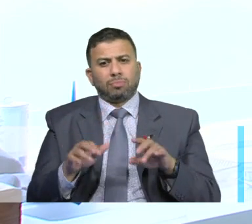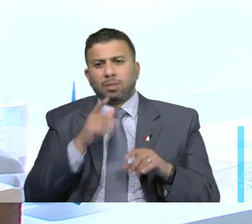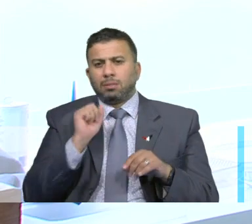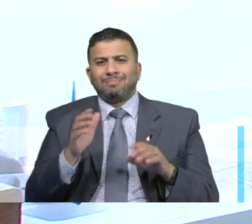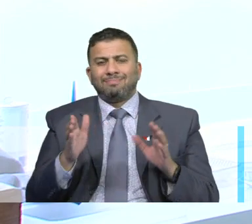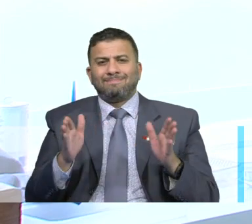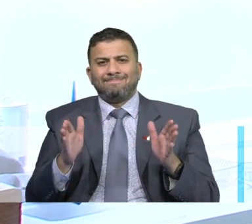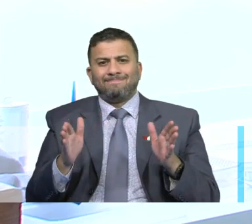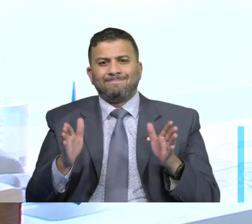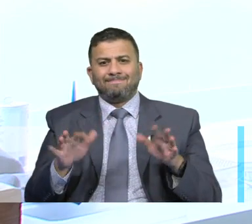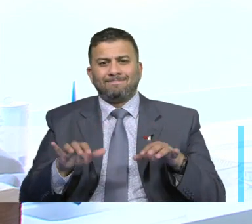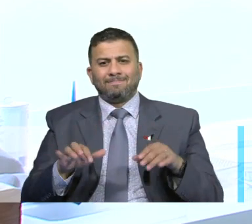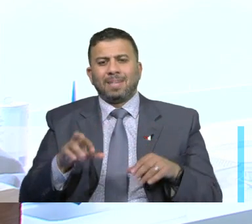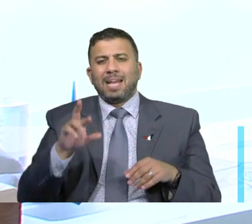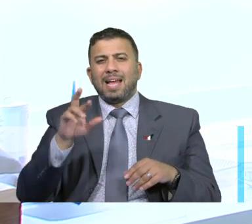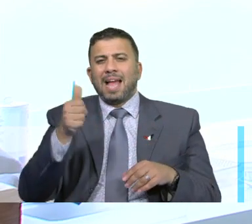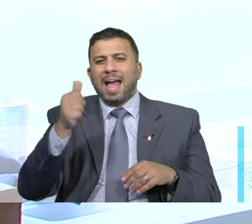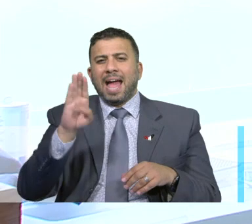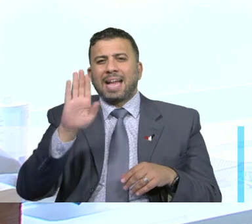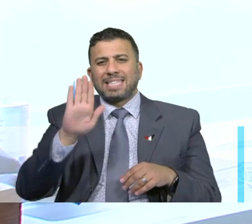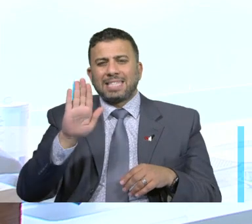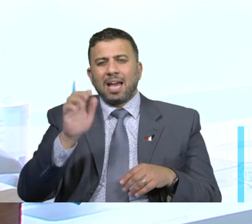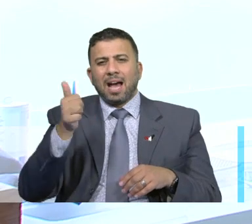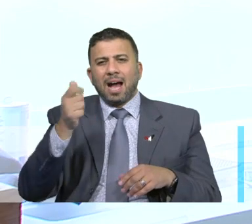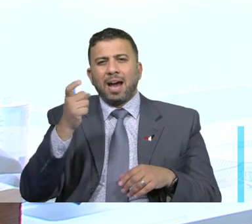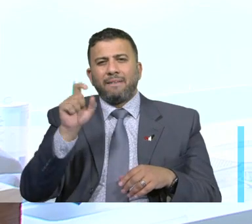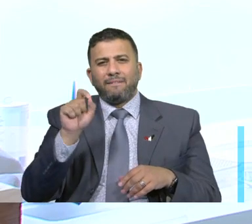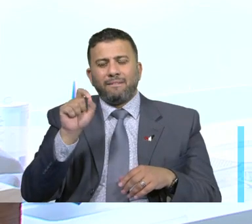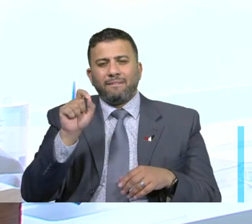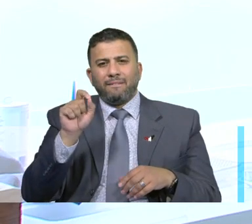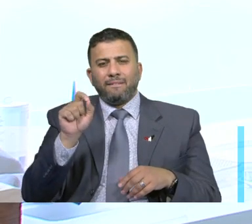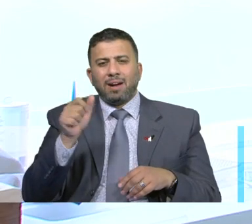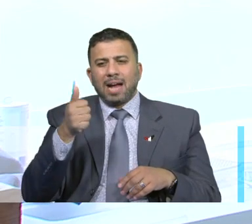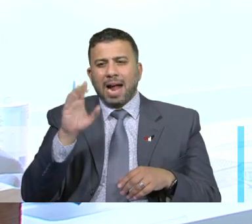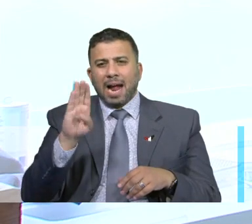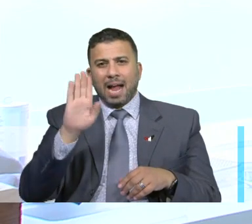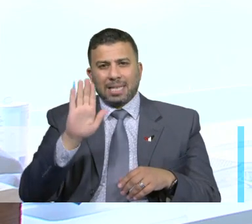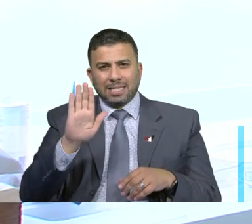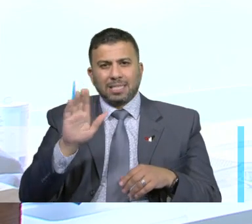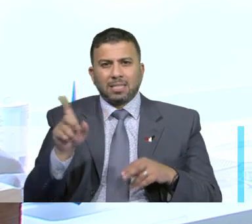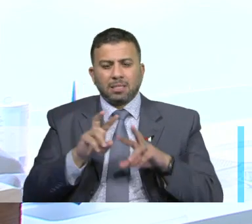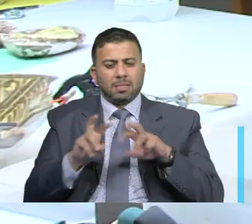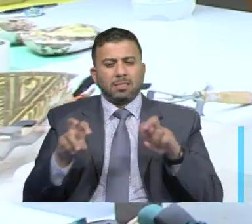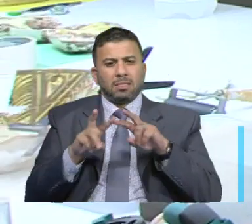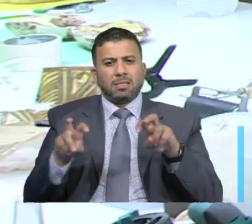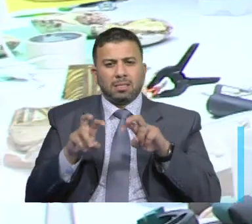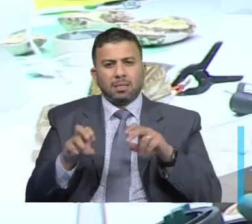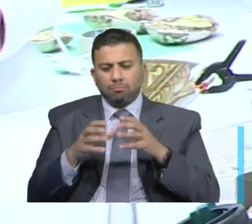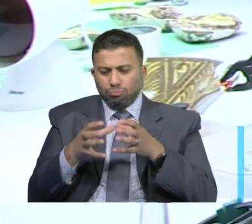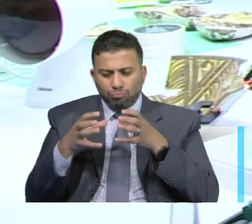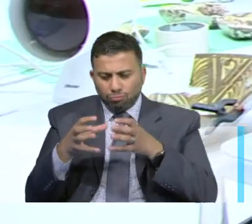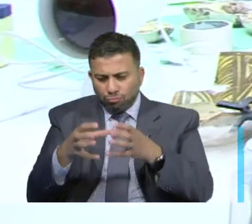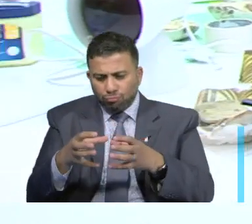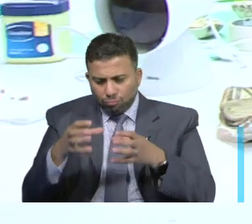الجهاز XRF، جهاز لدراسة عناصر القطعة موجود